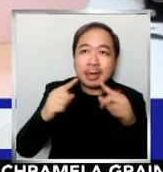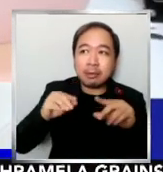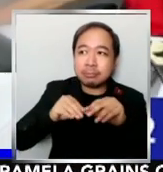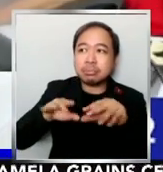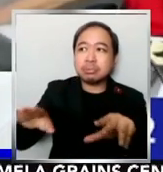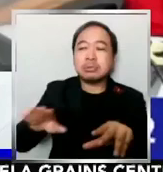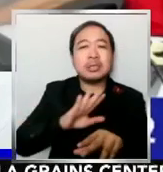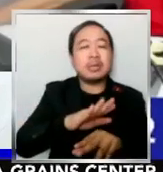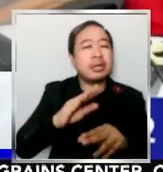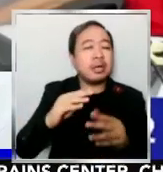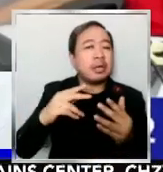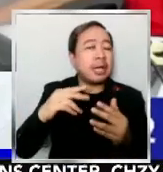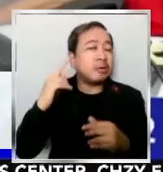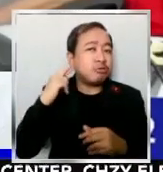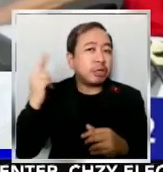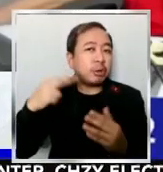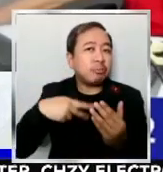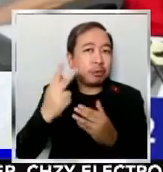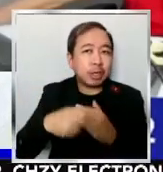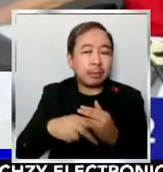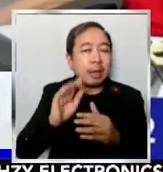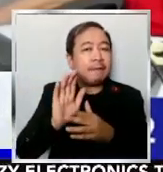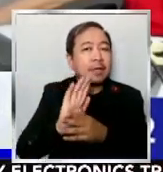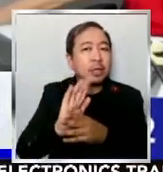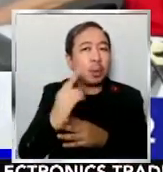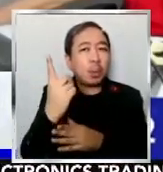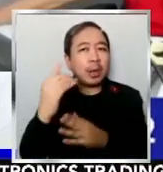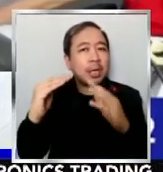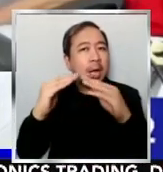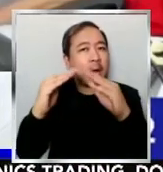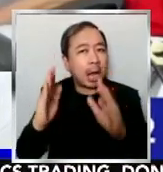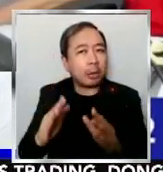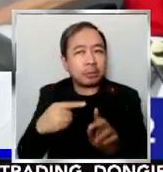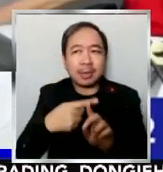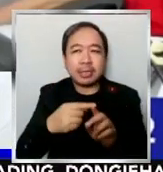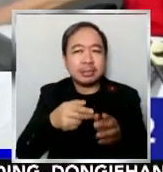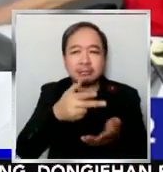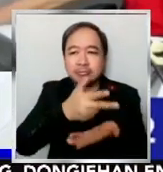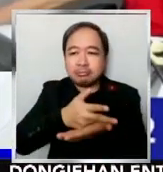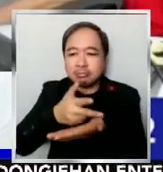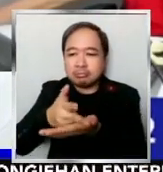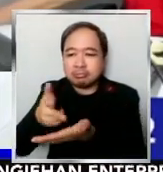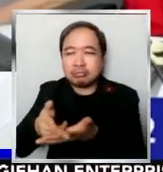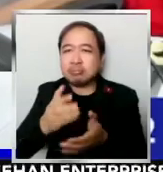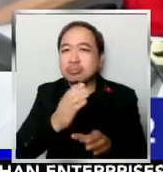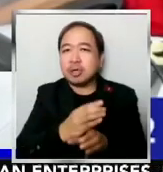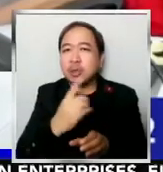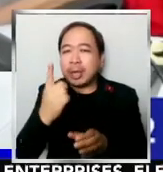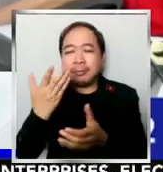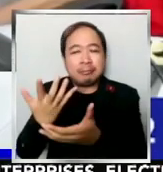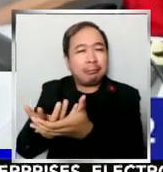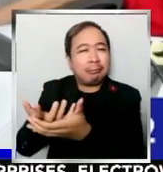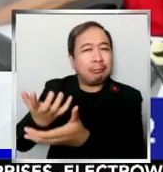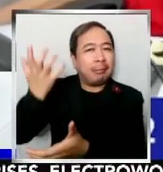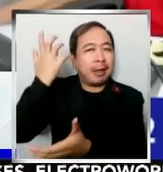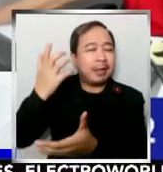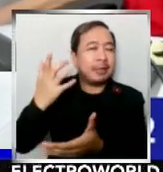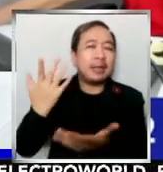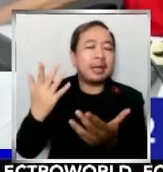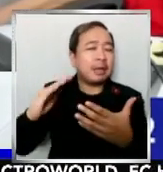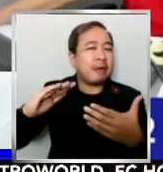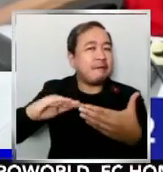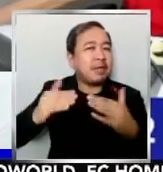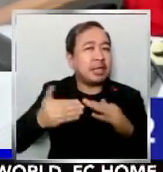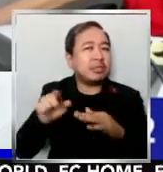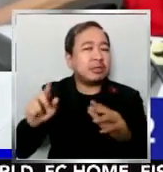Lapid Fire. Ang video ng isang bahay at mga nakaparadang sasakyan doon sa isang exclusive subdivision sa Laguna. Sabi noon ni Lapid,